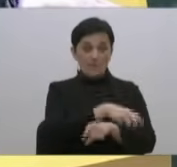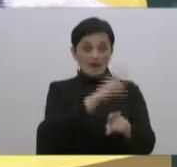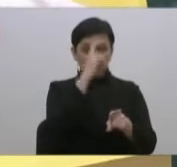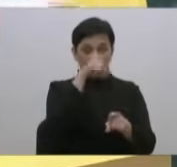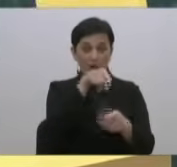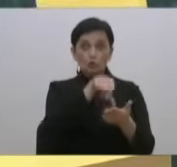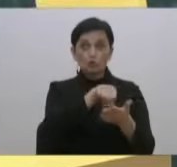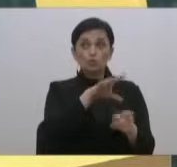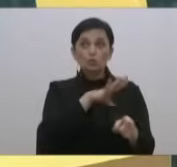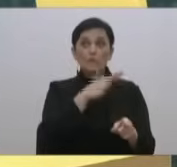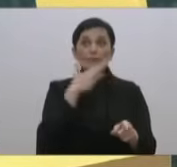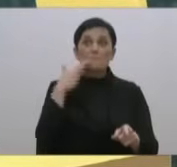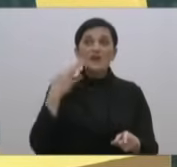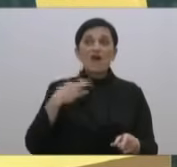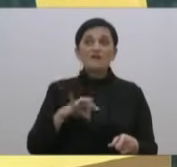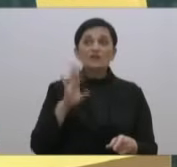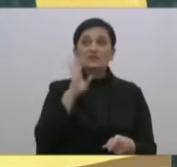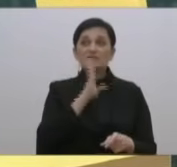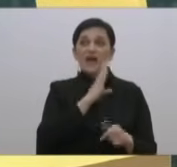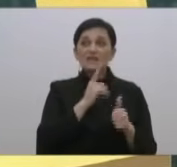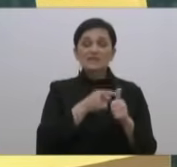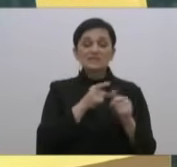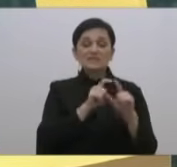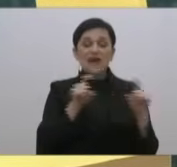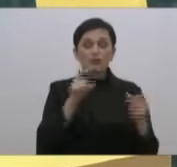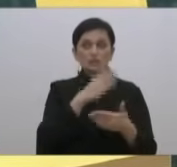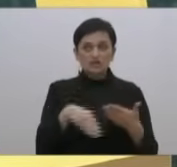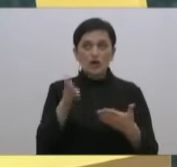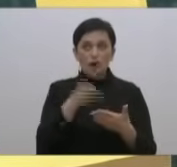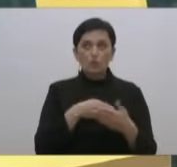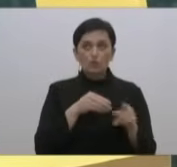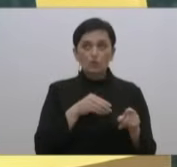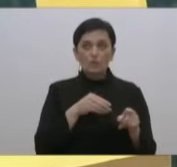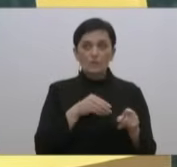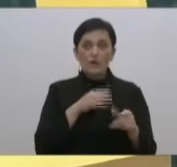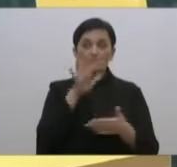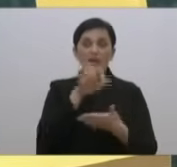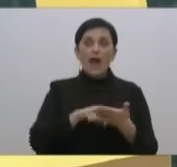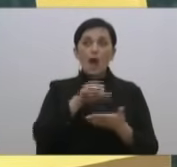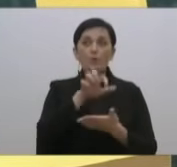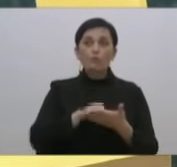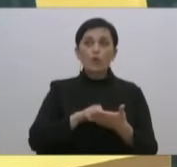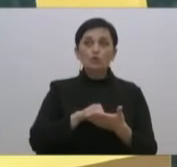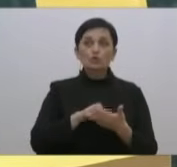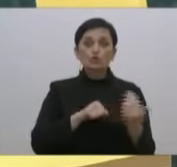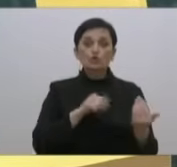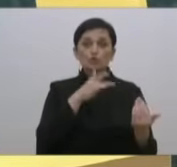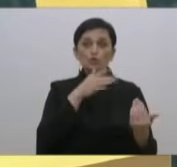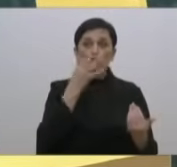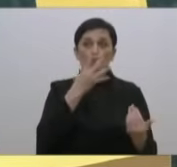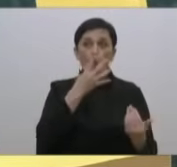იყვნენ ხელისუფლებაში, მრავალშვილიანი დედის სტატუსი გააუქმა. Abortების მაჩვენებელი, მათ დროს